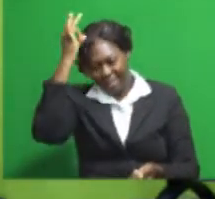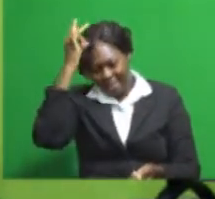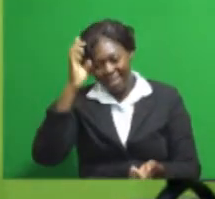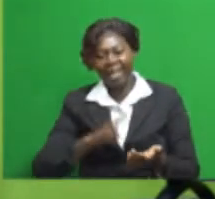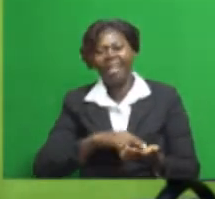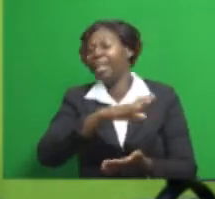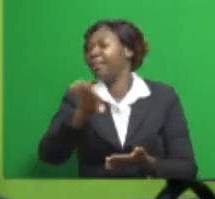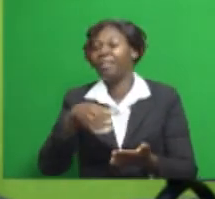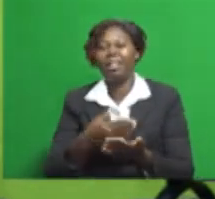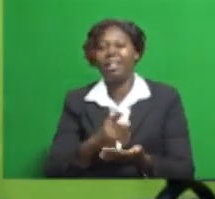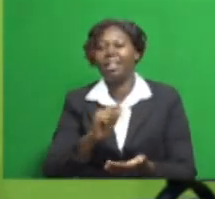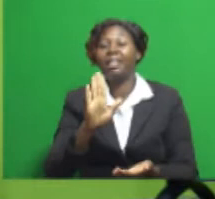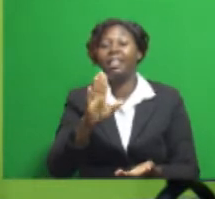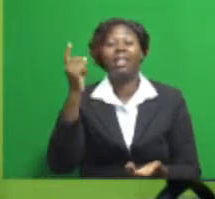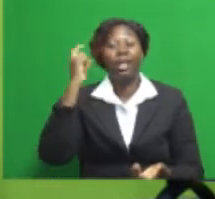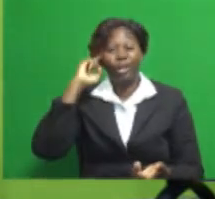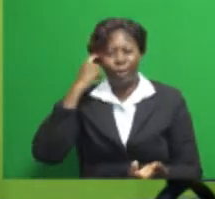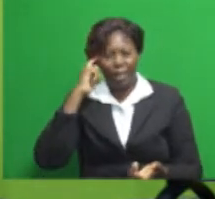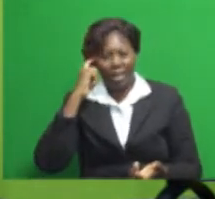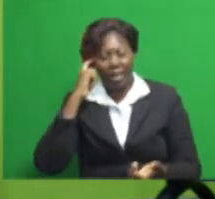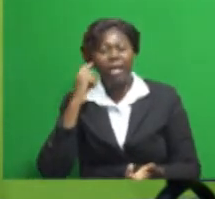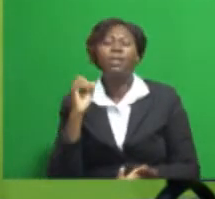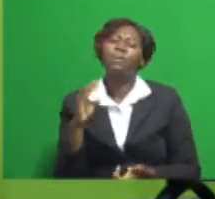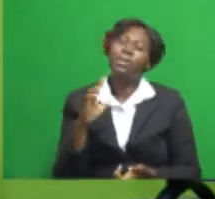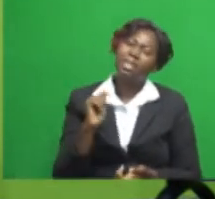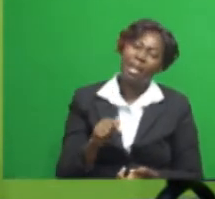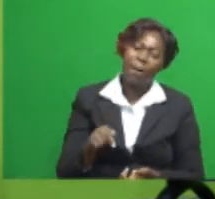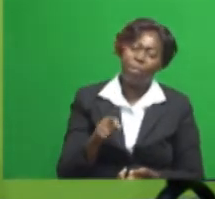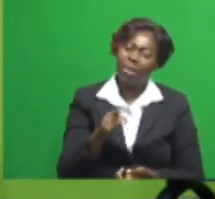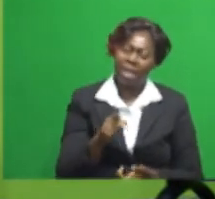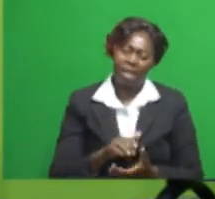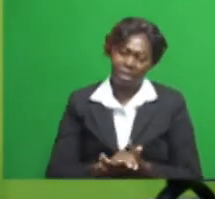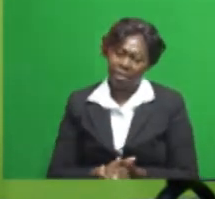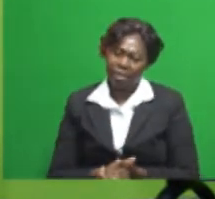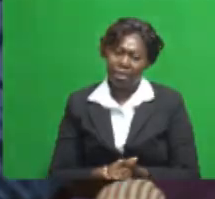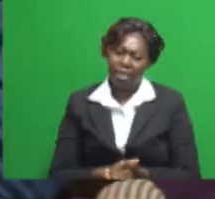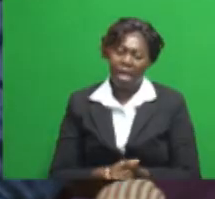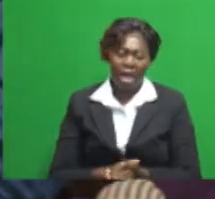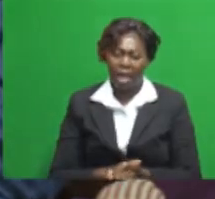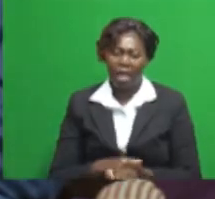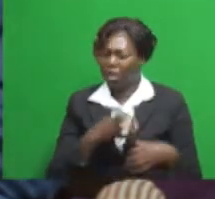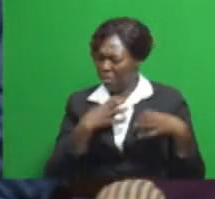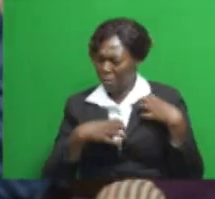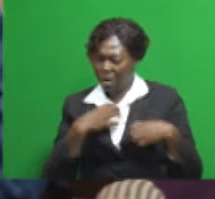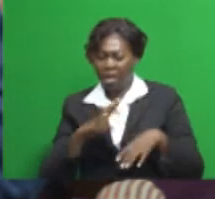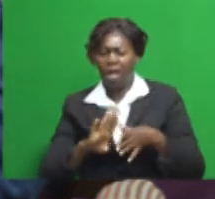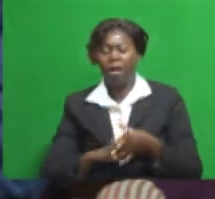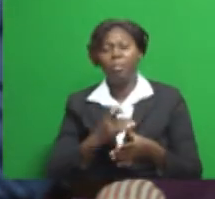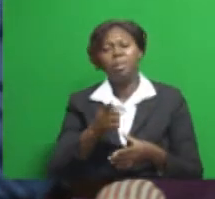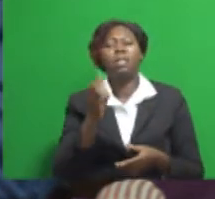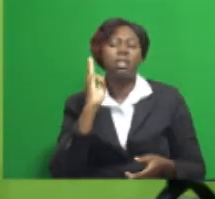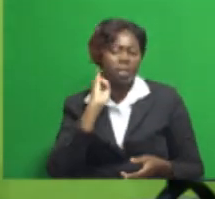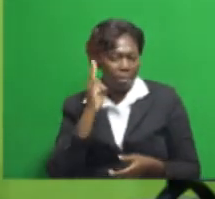kusati kwaedza kuseno achizova kuti achaburitswa. Eh. But pane chinhu chinongondinetso panana Petro. Eh. Hanzi anga akatorara